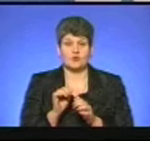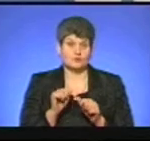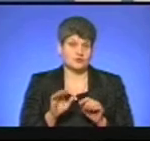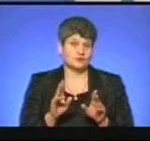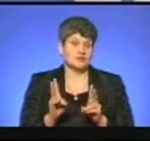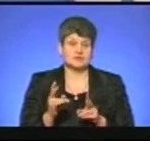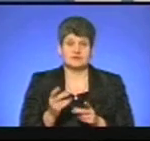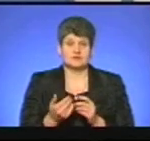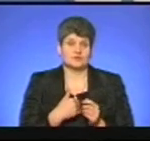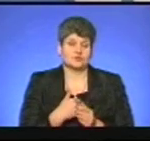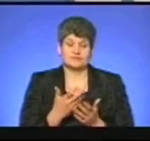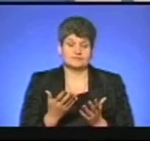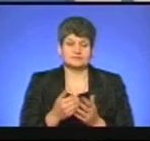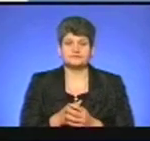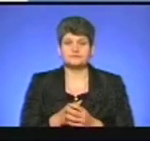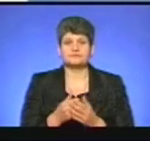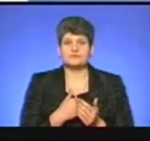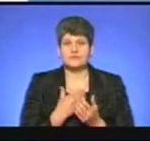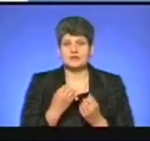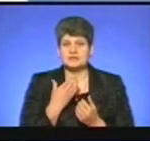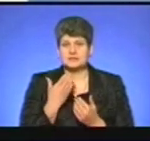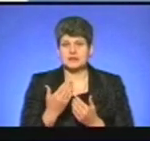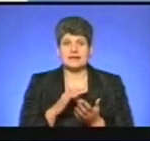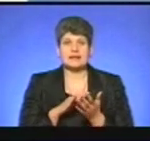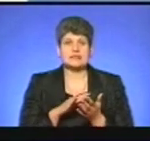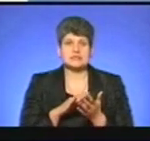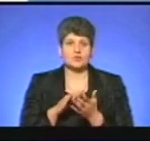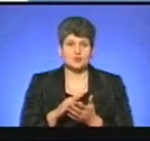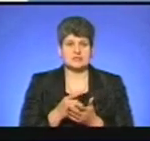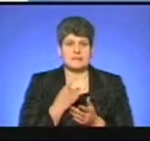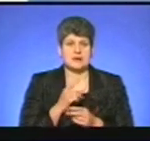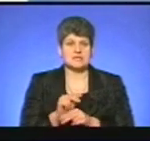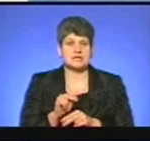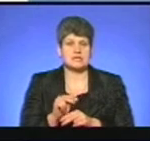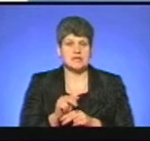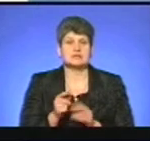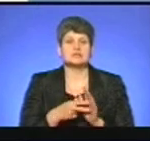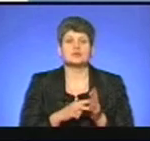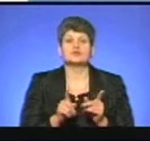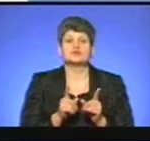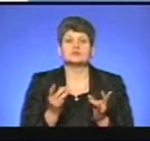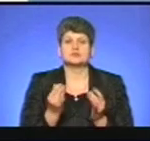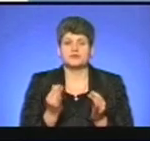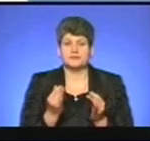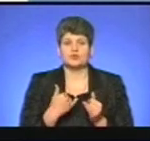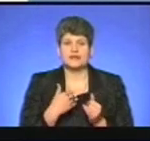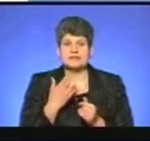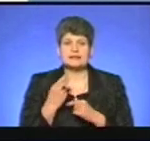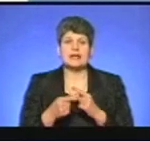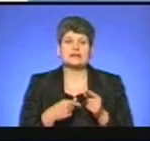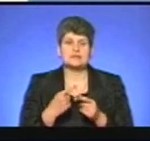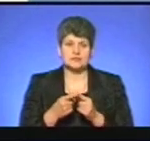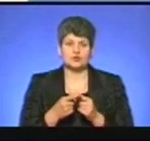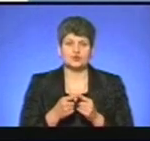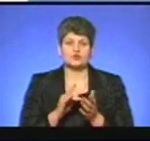з'являться охочі. Звичайно. Хочу ще запитати за екскурсії, майстер-класи, які цікаві запланувала, і, можливо, традиційно